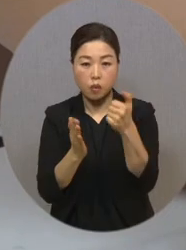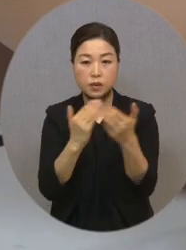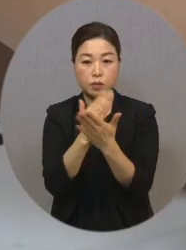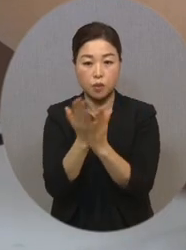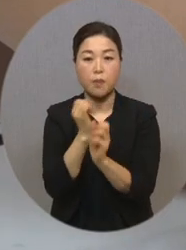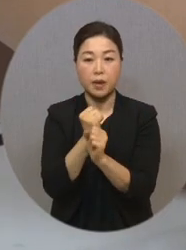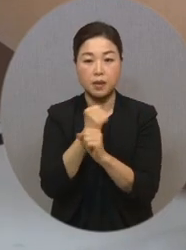계획입니다